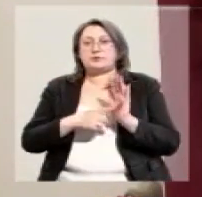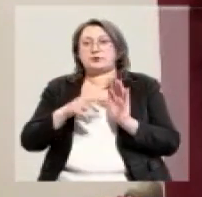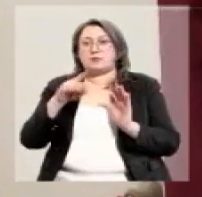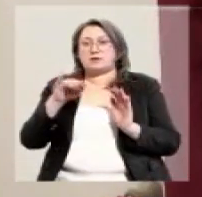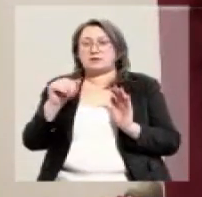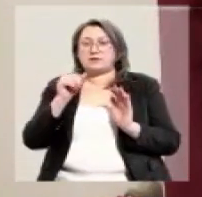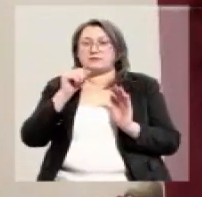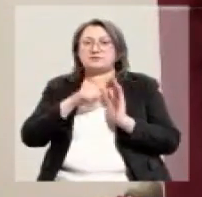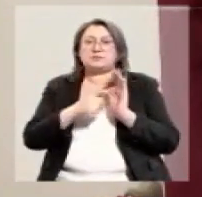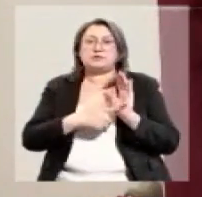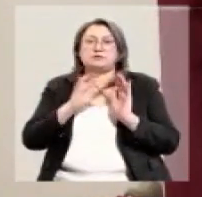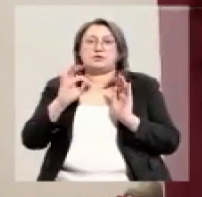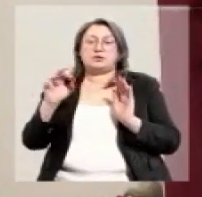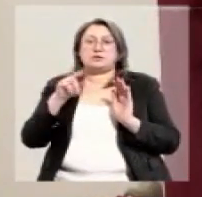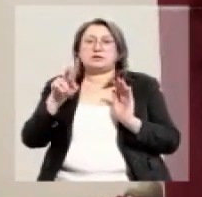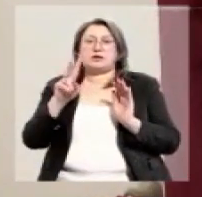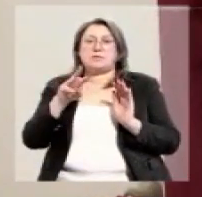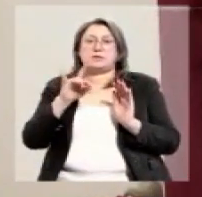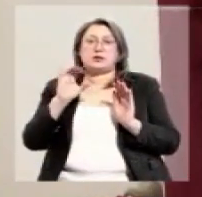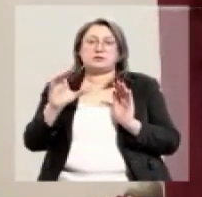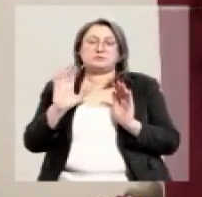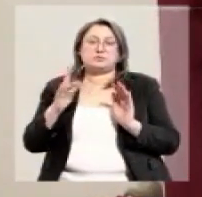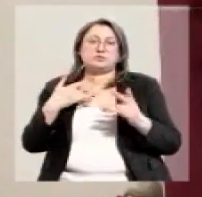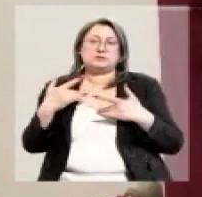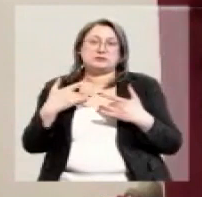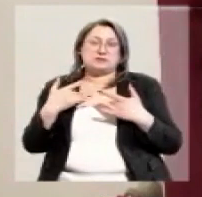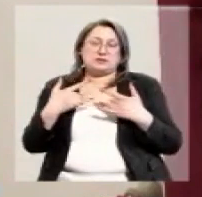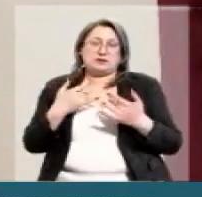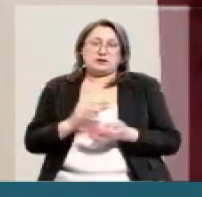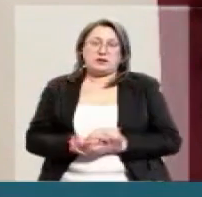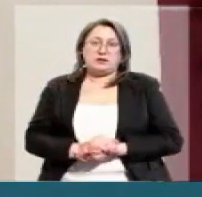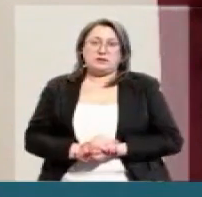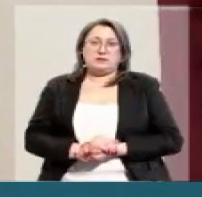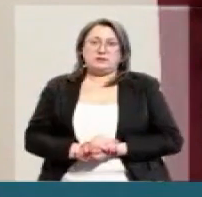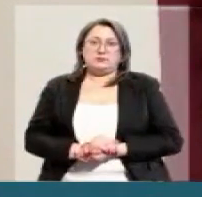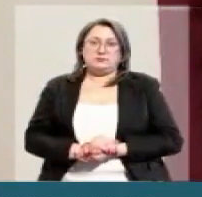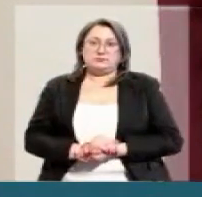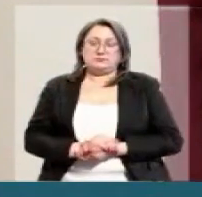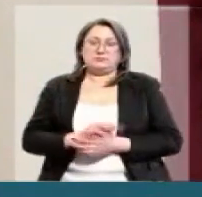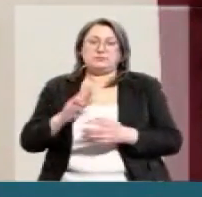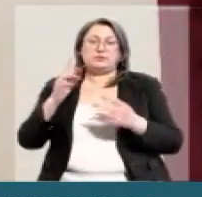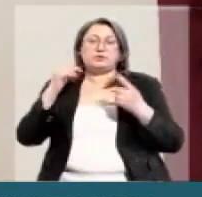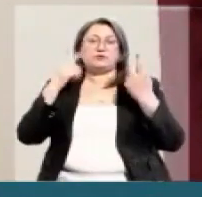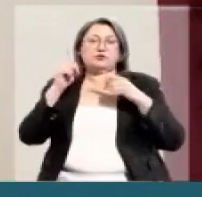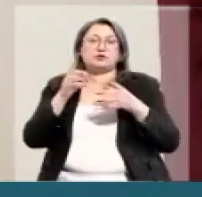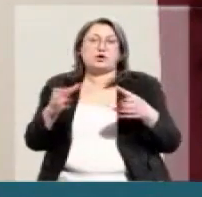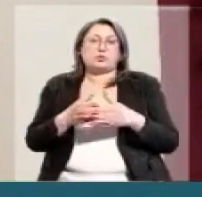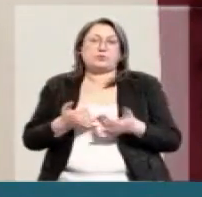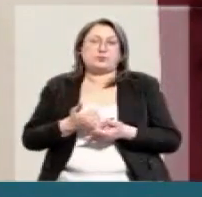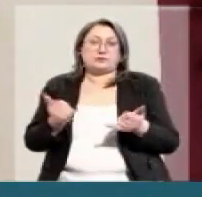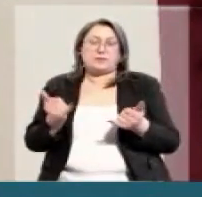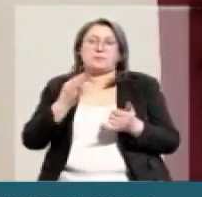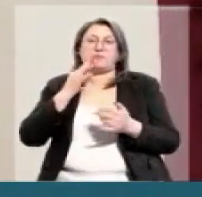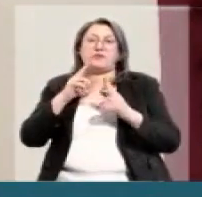Мирас мәдениет үйінде шығармашылық топтың ұйымдастыруымен мерекелеріңізбен арулар атты концерт өтпек. Мұндан соң жастар сарайында да